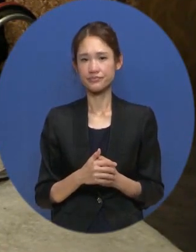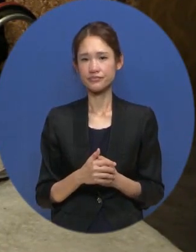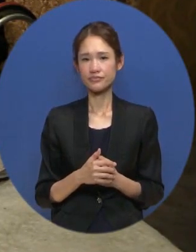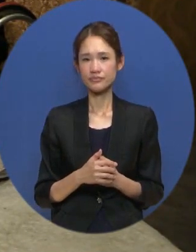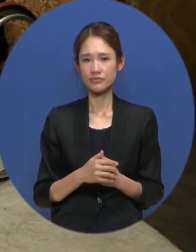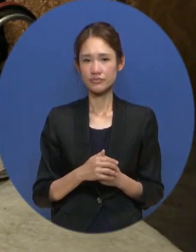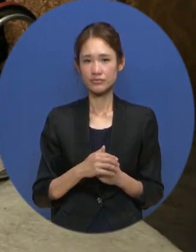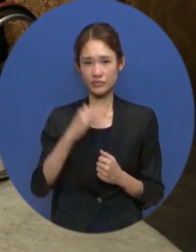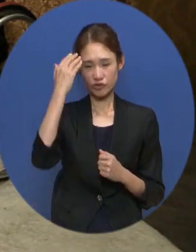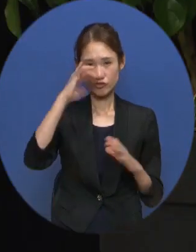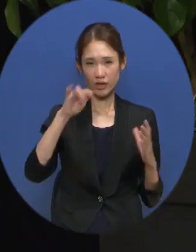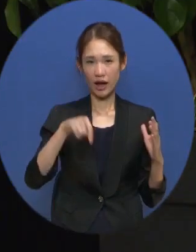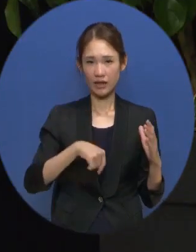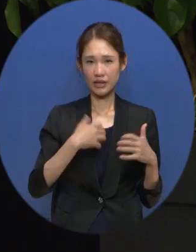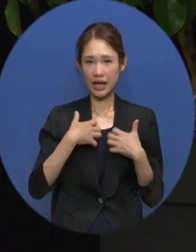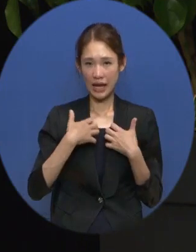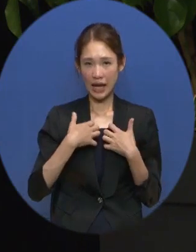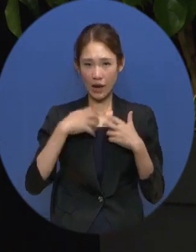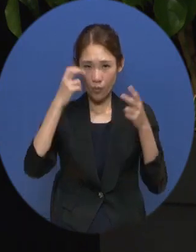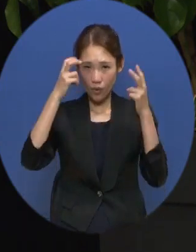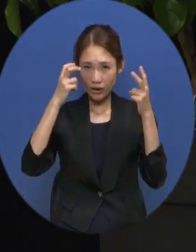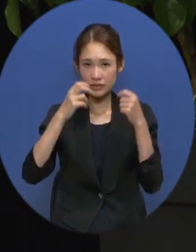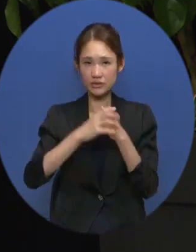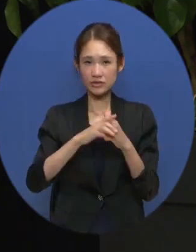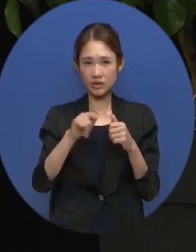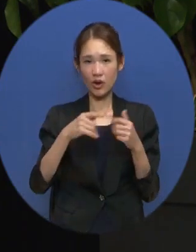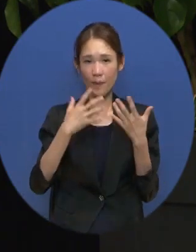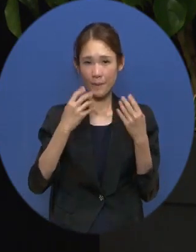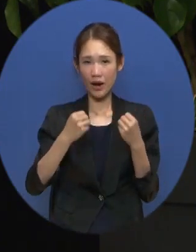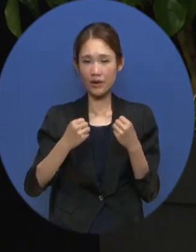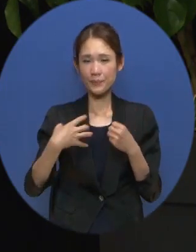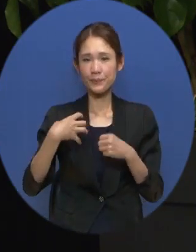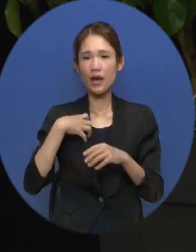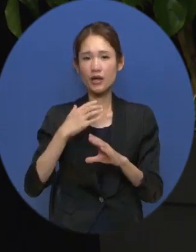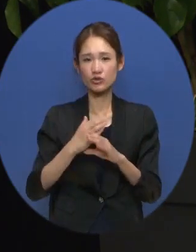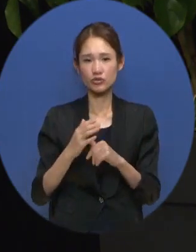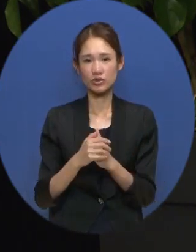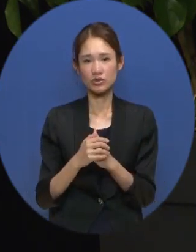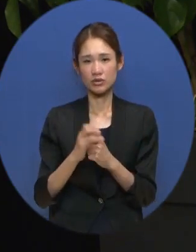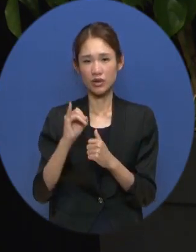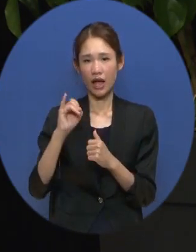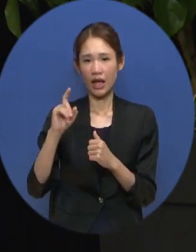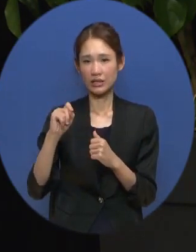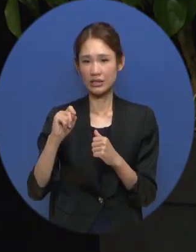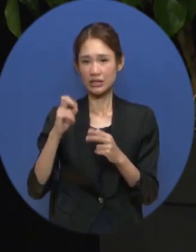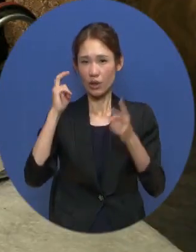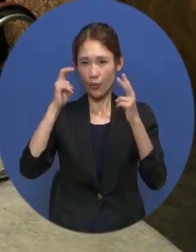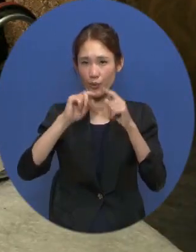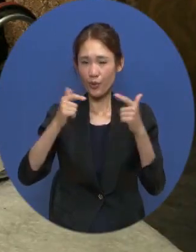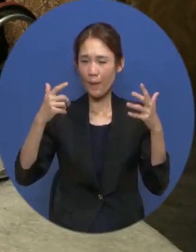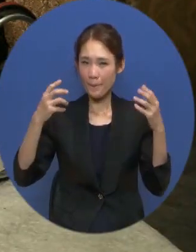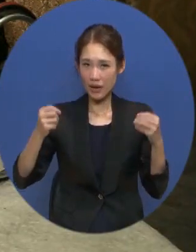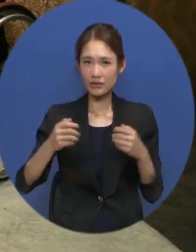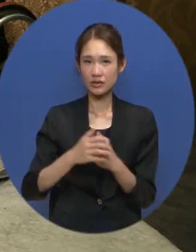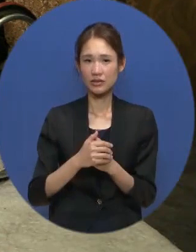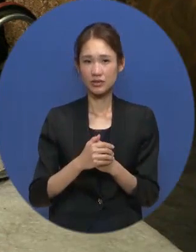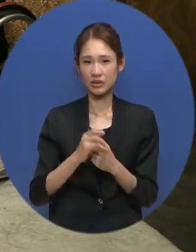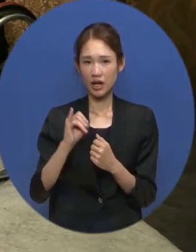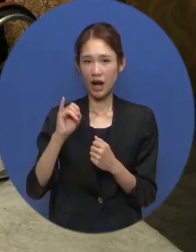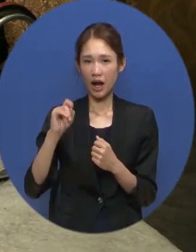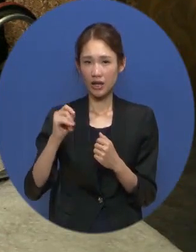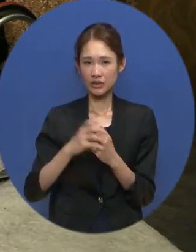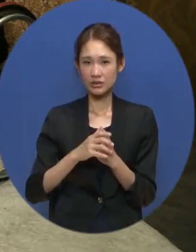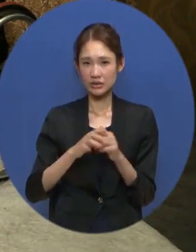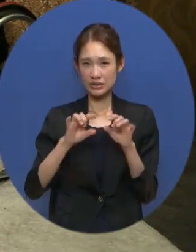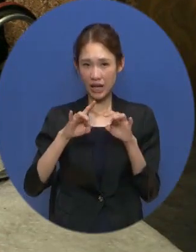국내 유수 게임 업계도 저희가 많이 지금 하고 있고요. 네네. 그 IT 업계도 많이 하고 있고. 저 IT나